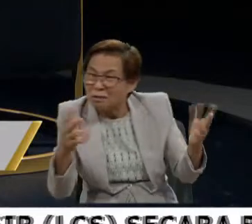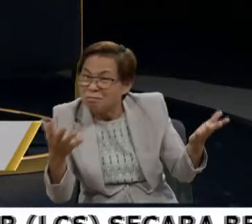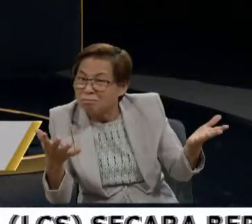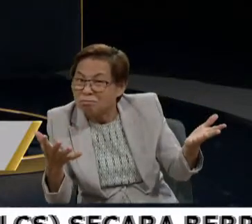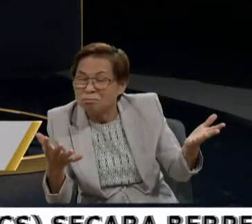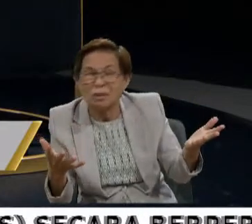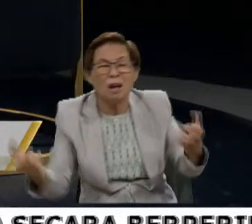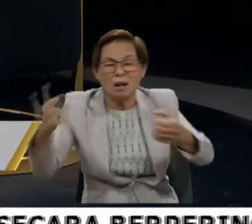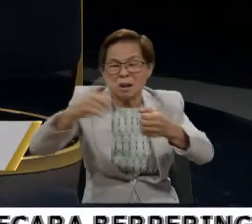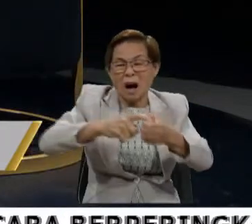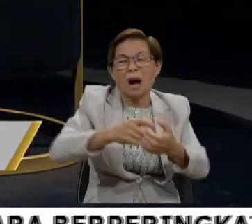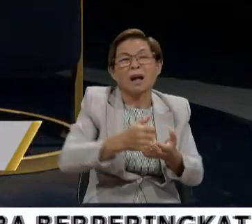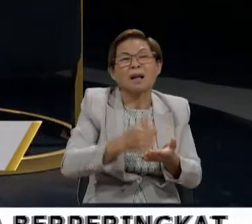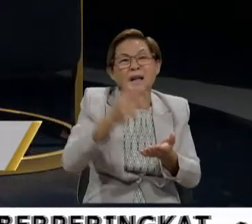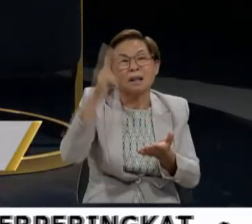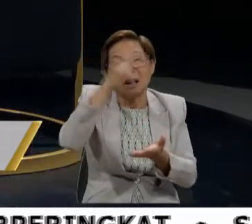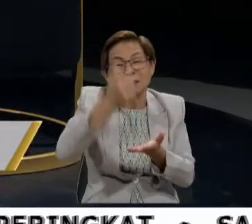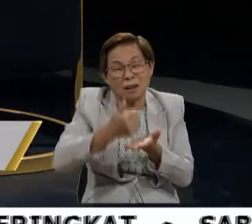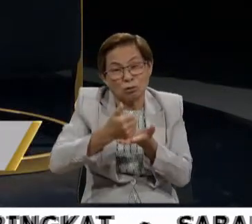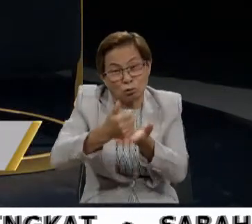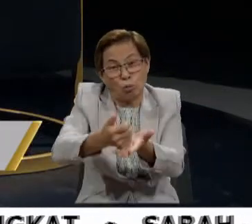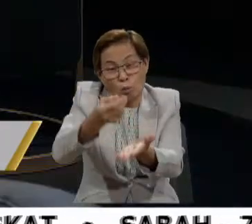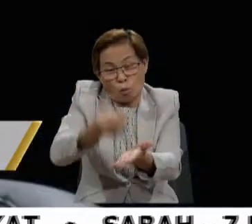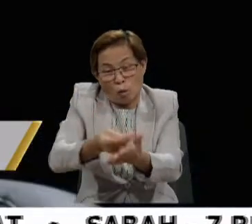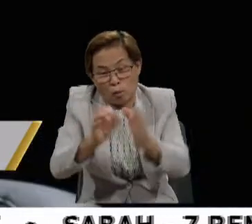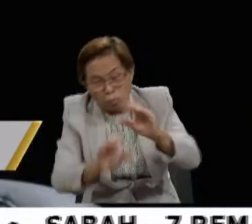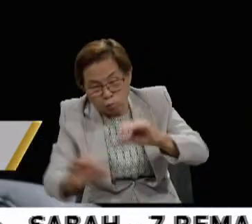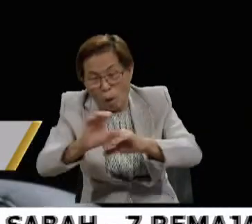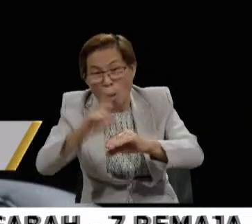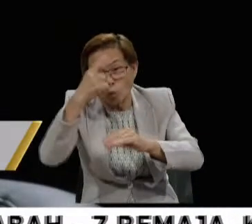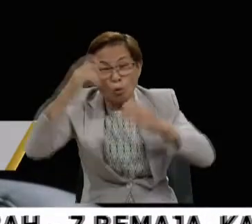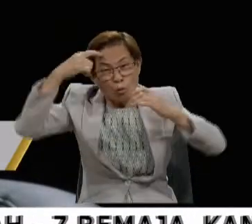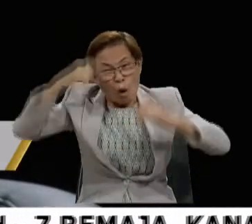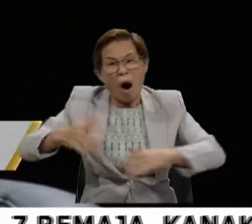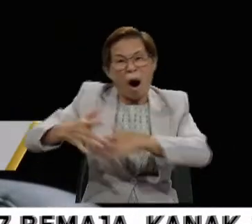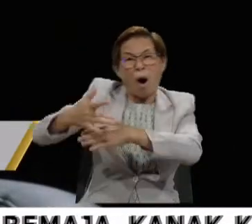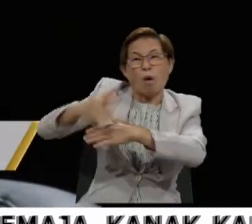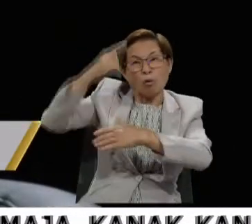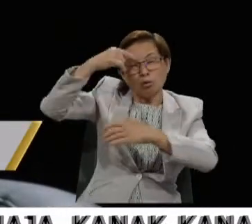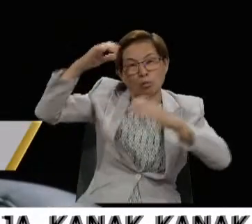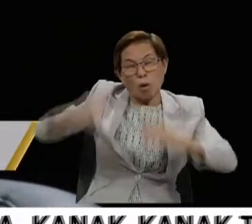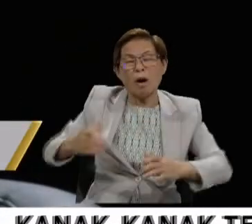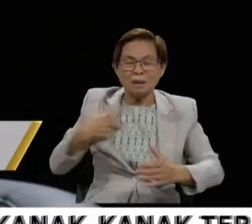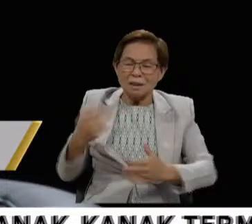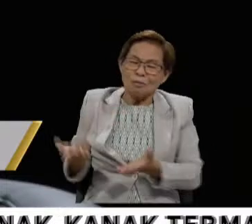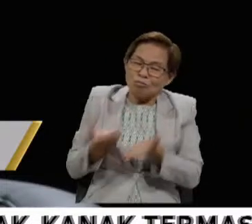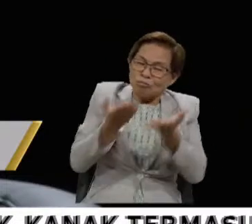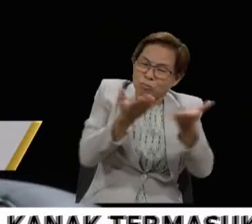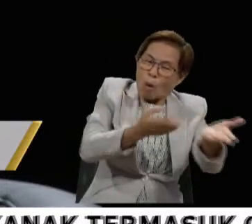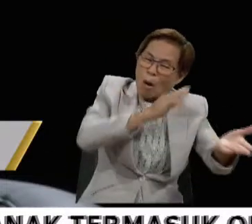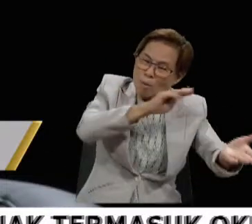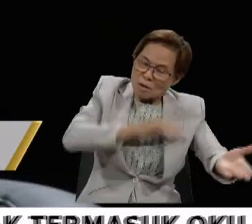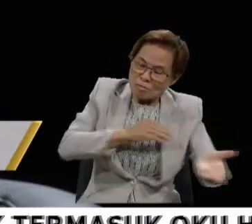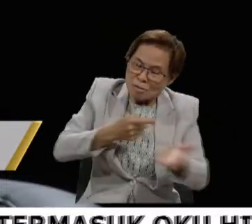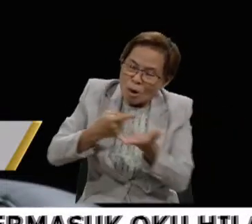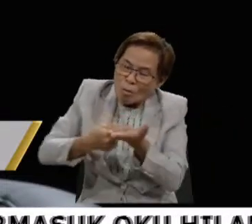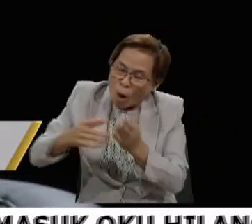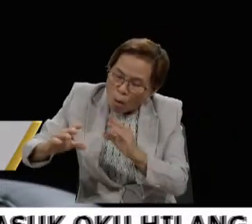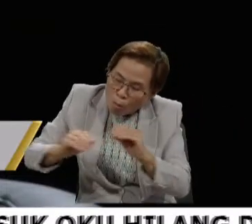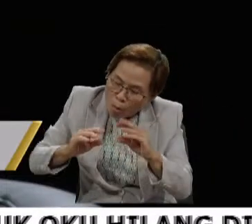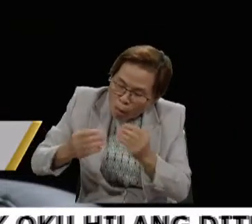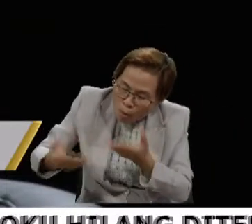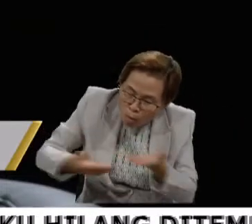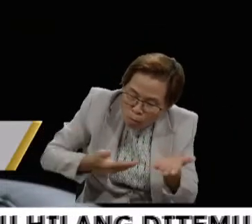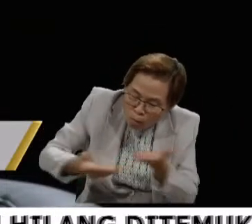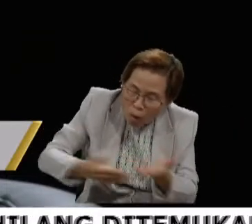ya berkenaan subsidi kita masih masih lagi awal untuk membuat keputusan kita perlum bawa kepada jemaah menteri sama ada ke subsidi